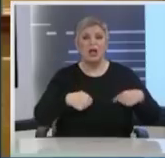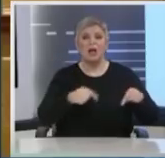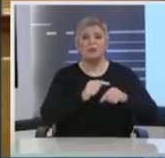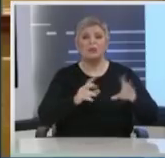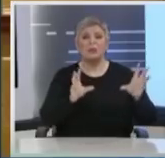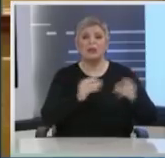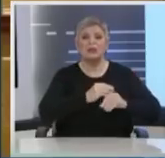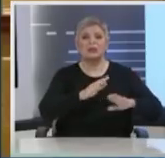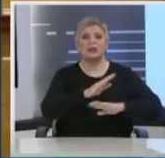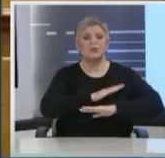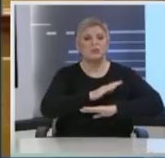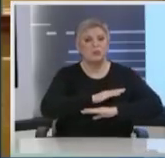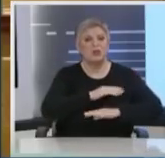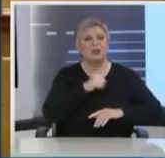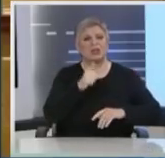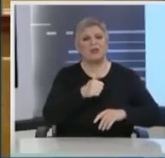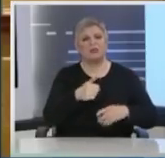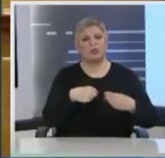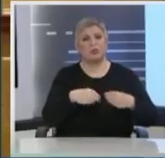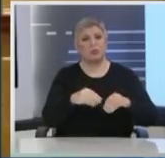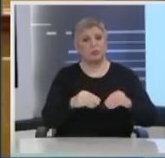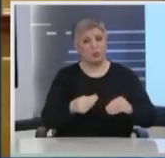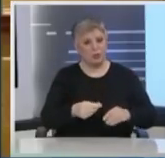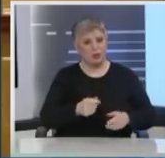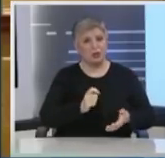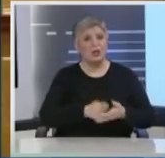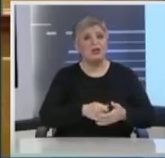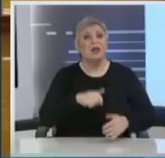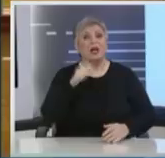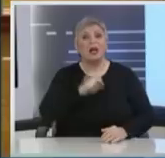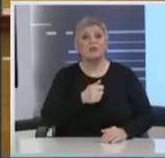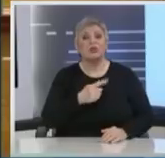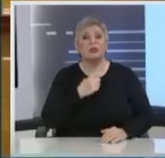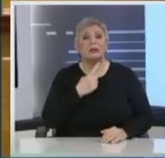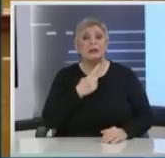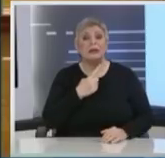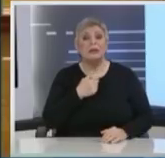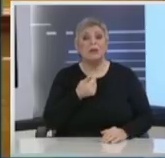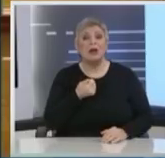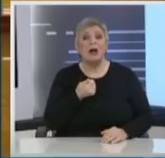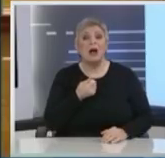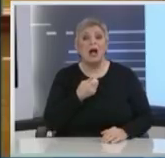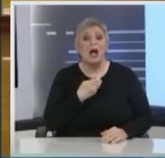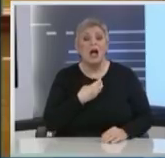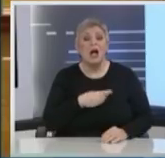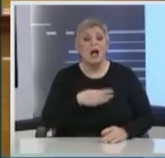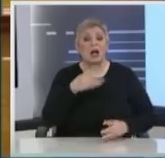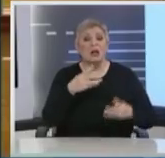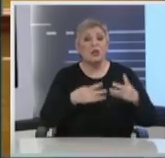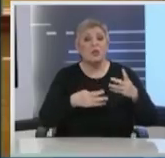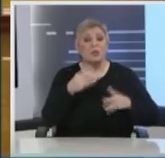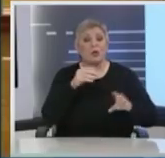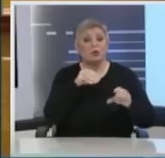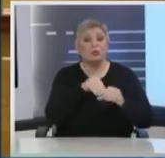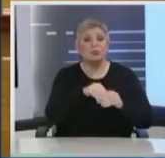Εξοπλιστικά και τα Τόρμι 1 τους αριθμούς των λογαριασμών της διακίνησης του